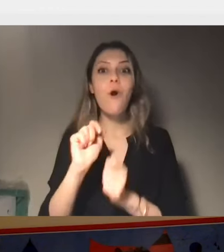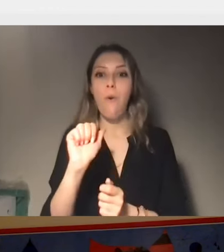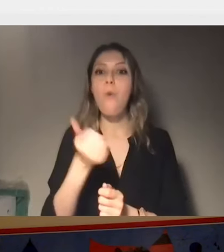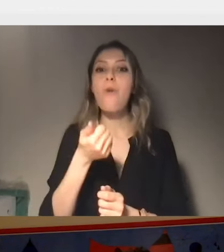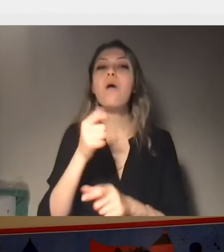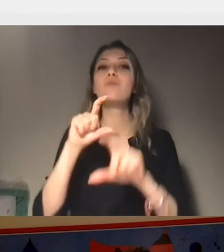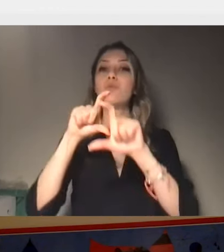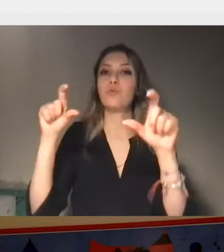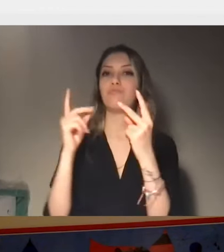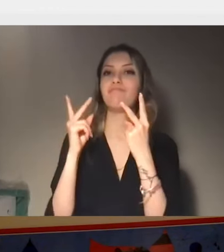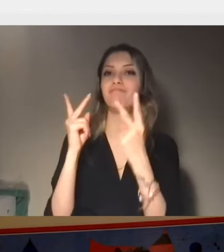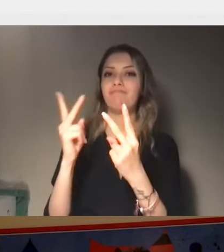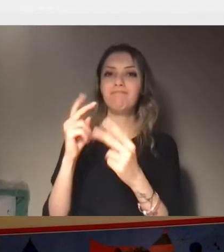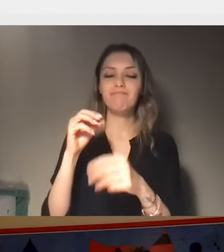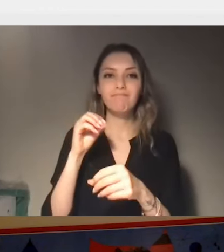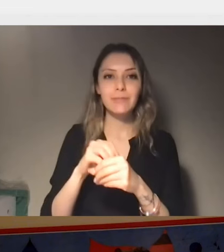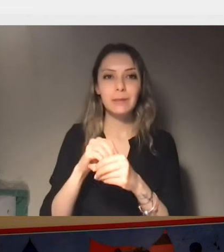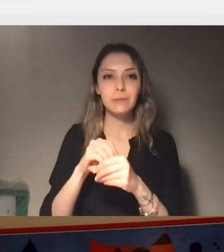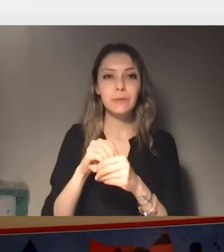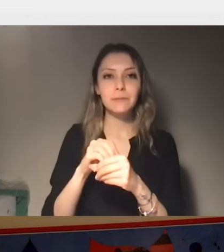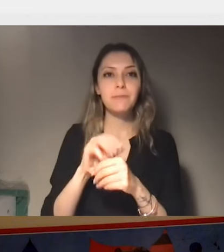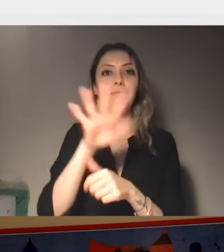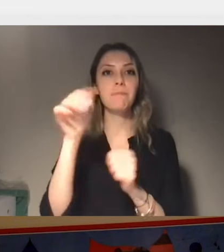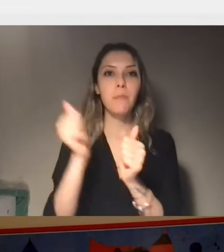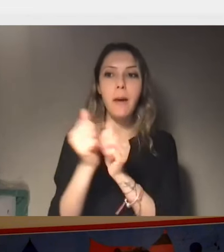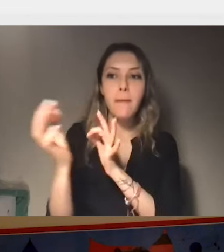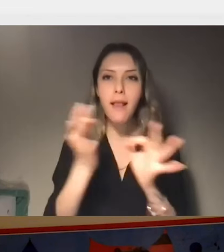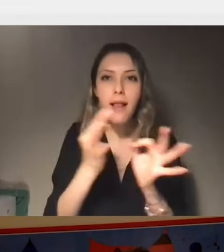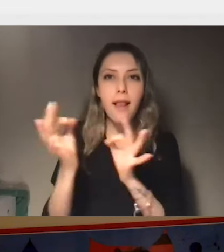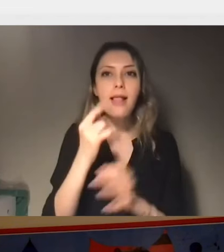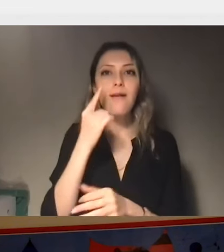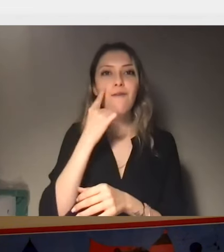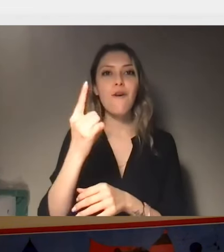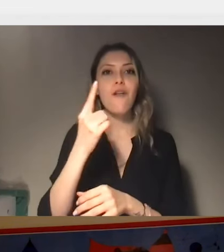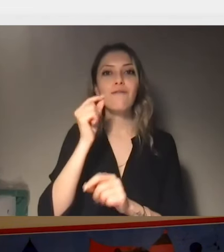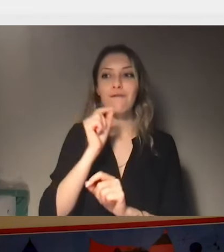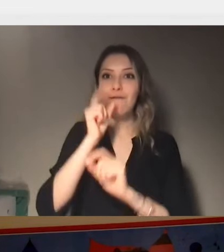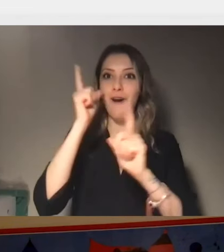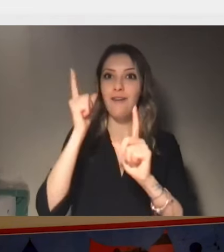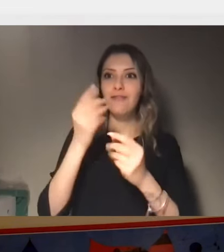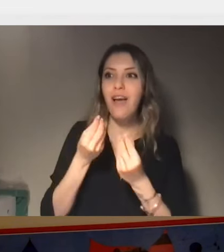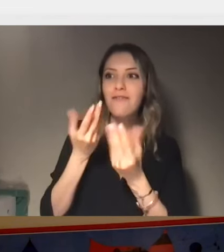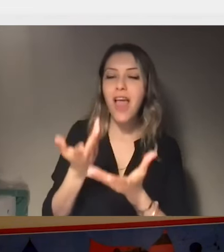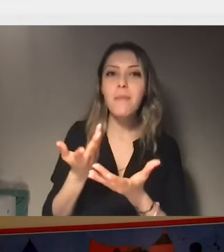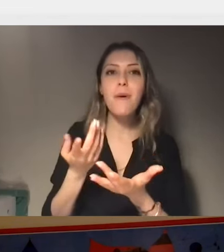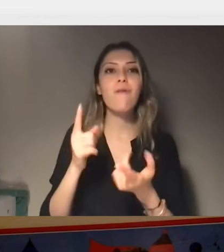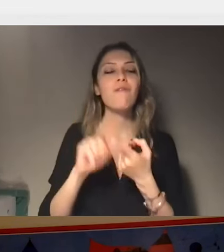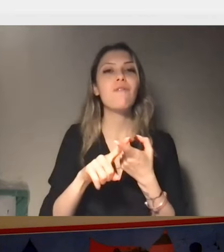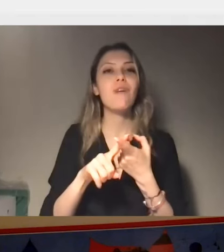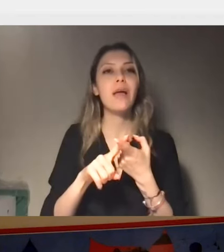tutan örgütlerle de temasa geçip o bir yandan farkındalığı çoğaltıp bir yandan da aslında